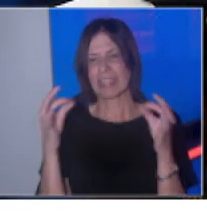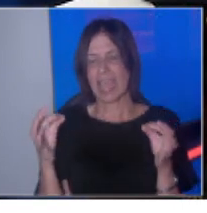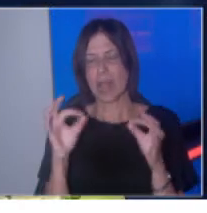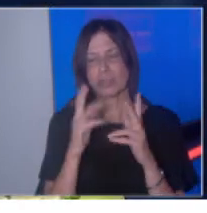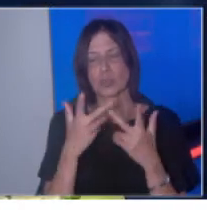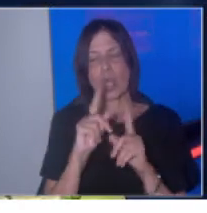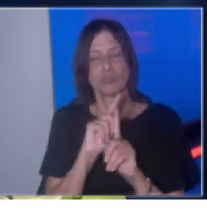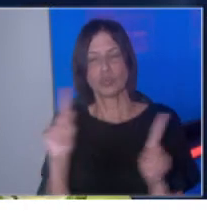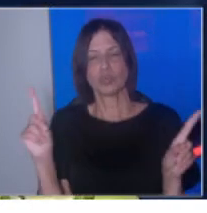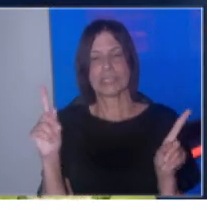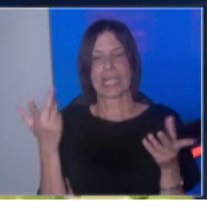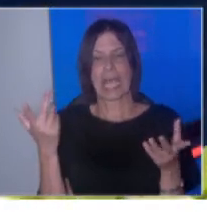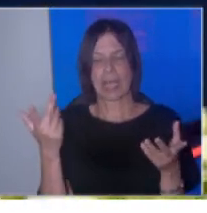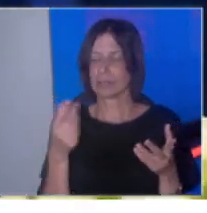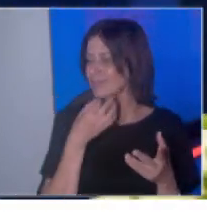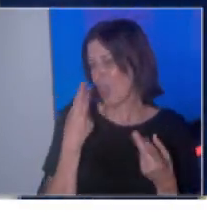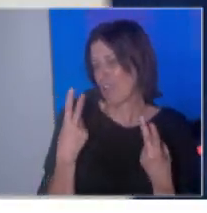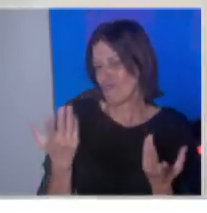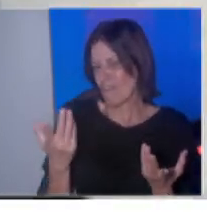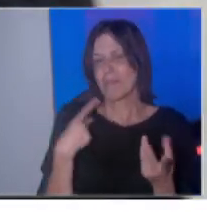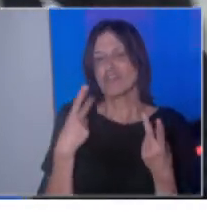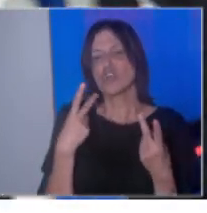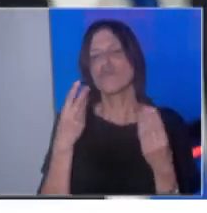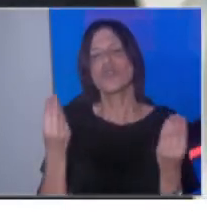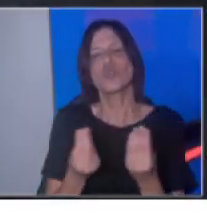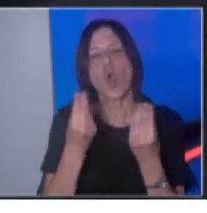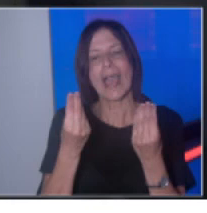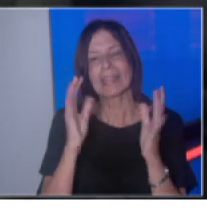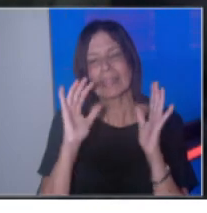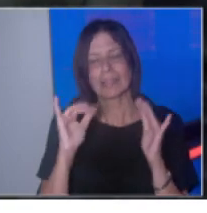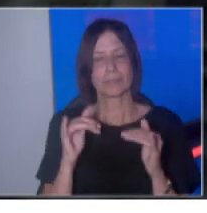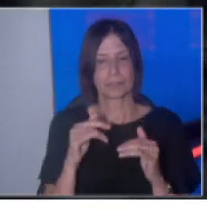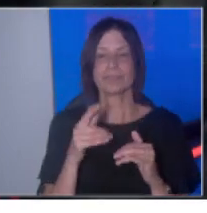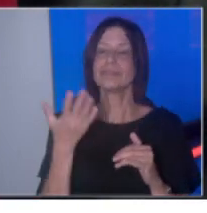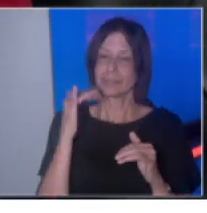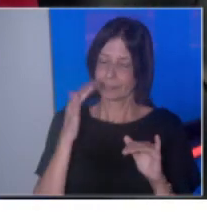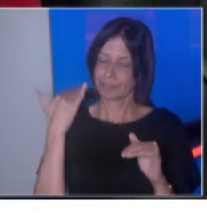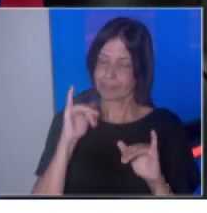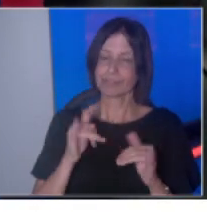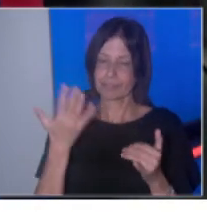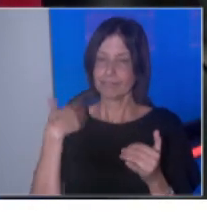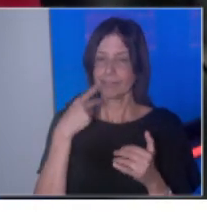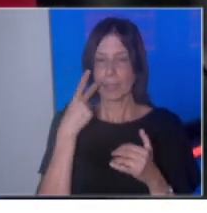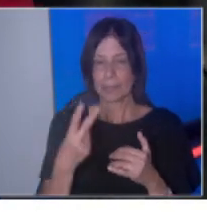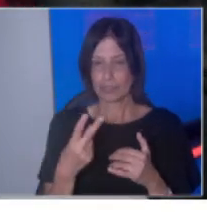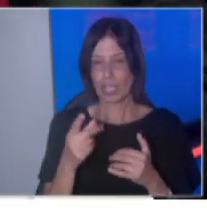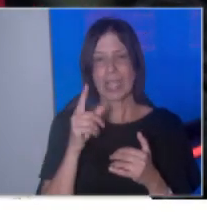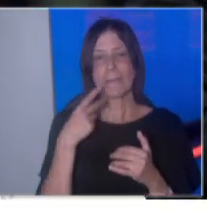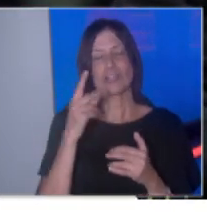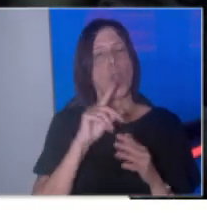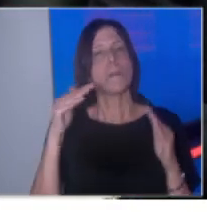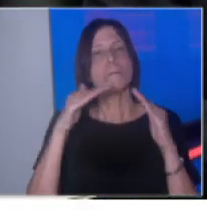משונה ומוזרה. כן, זה לא משנה, אבל חבר הכנסת בליאק, מה שחשוב זה התוכן. זה נכון, הייתה פגישה, לא הייתה פגישה בבית הלבן, הייתה